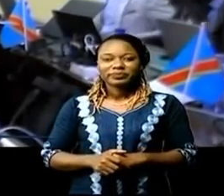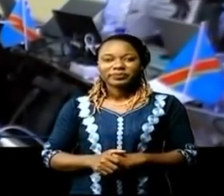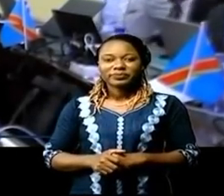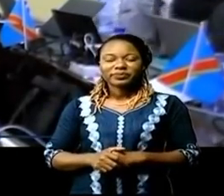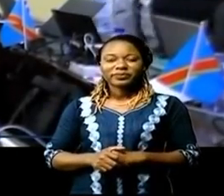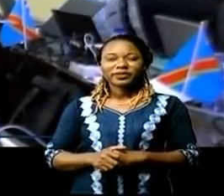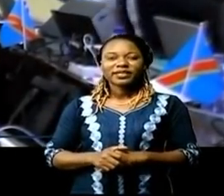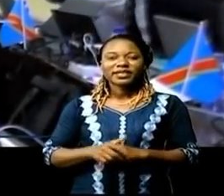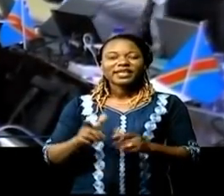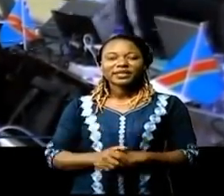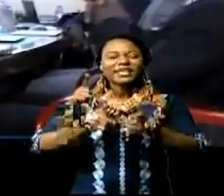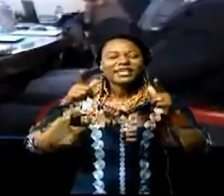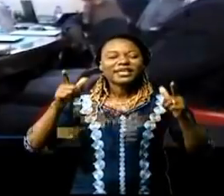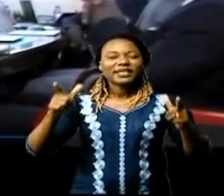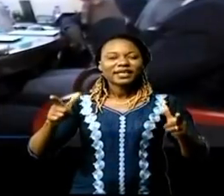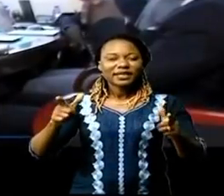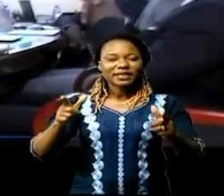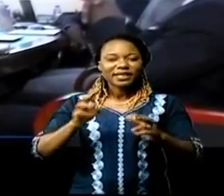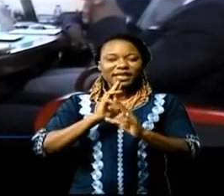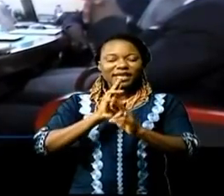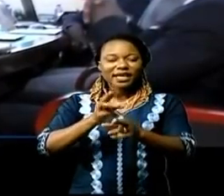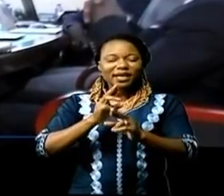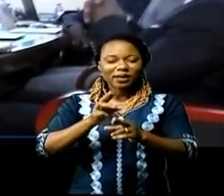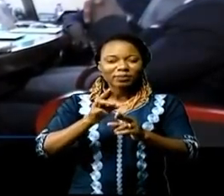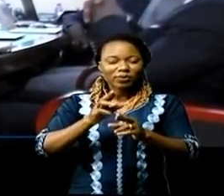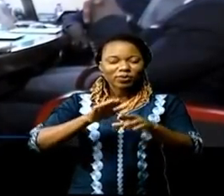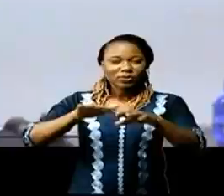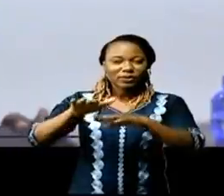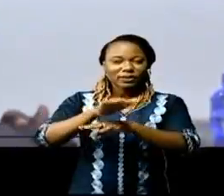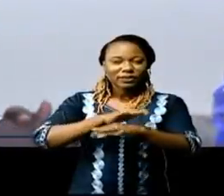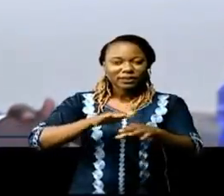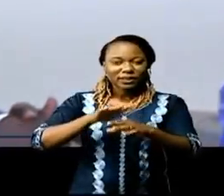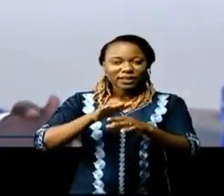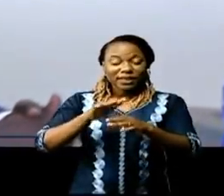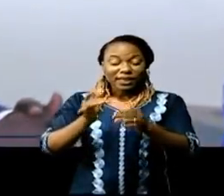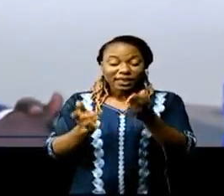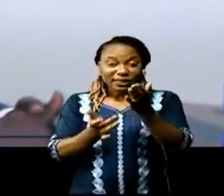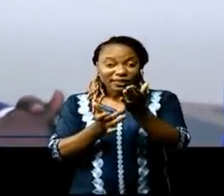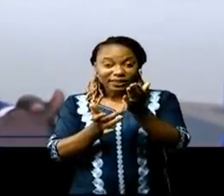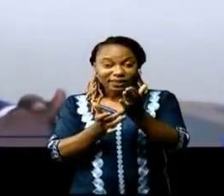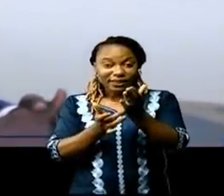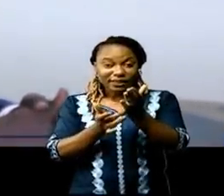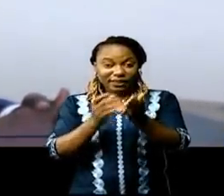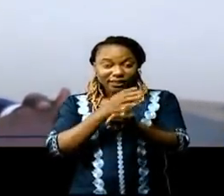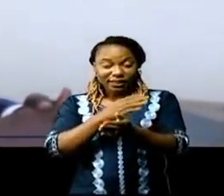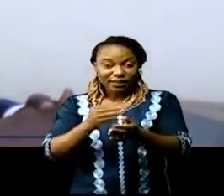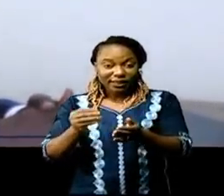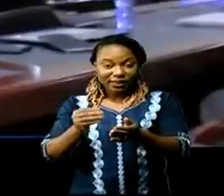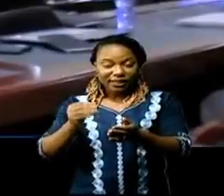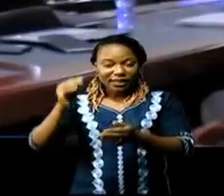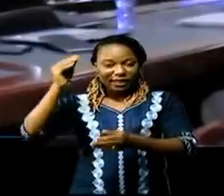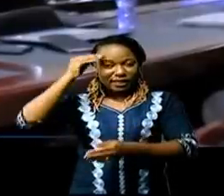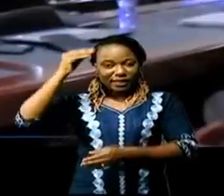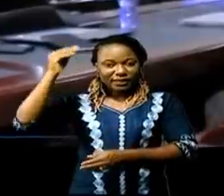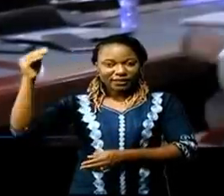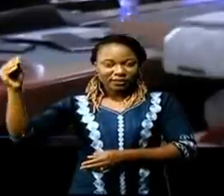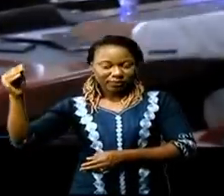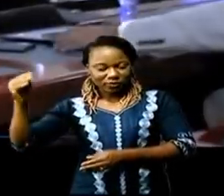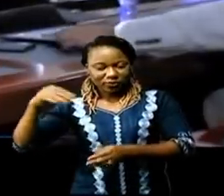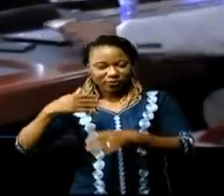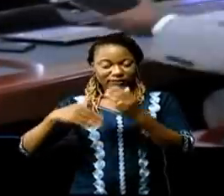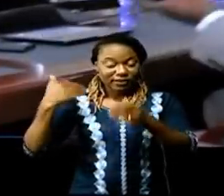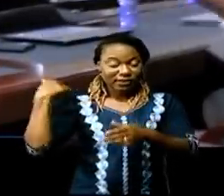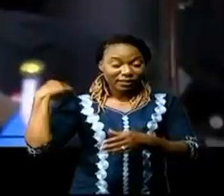Le grand ligne de ces rapports repose sur deux aspects techniques, financiers et légaux. Les experts ont fait le tas de lieux